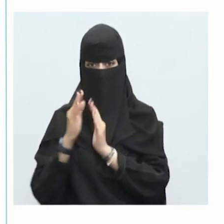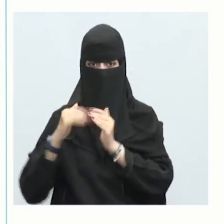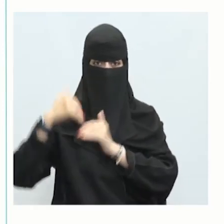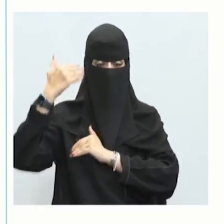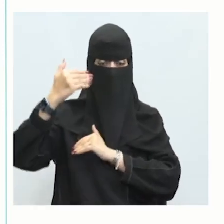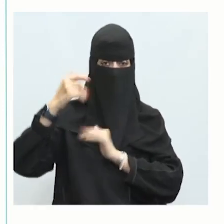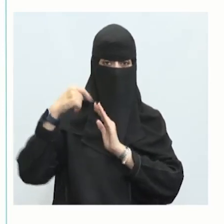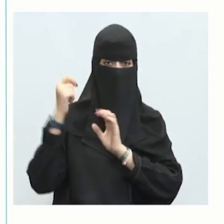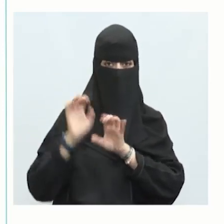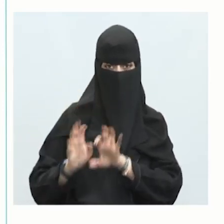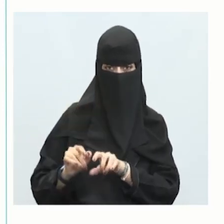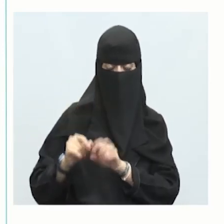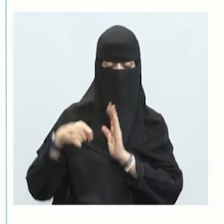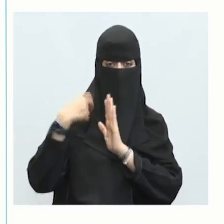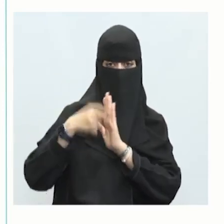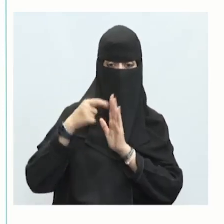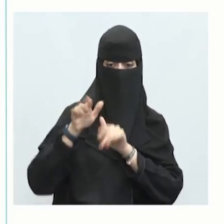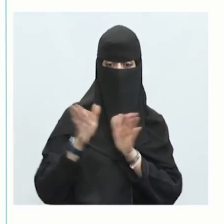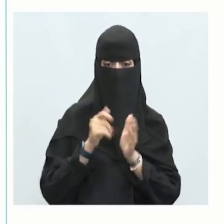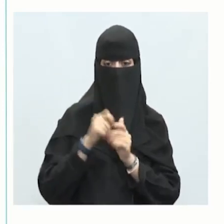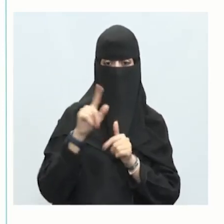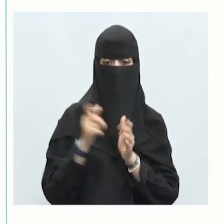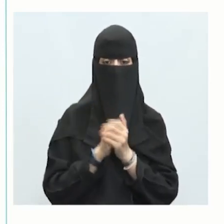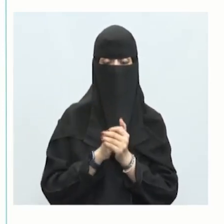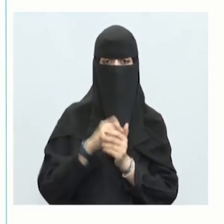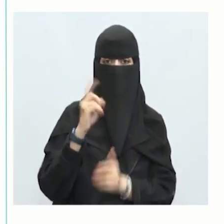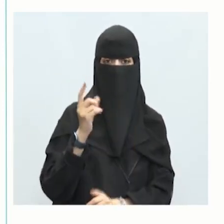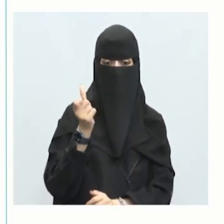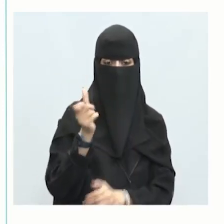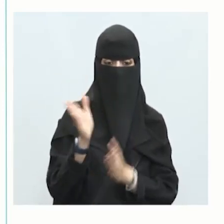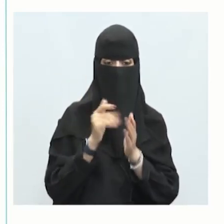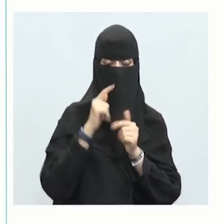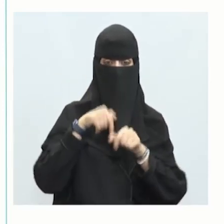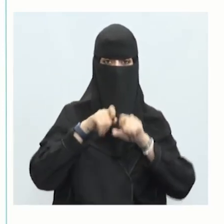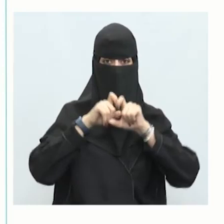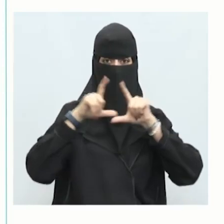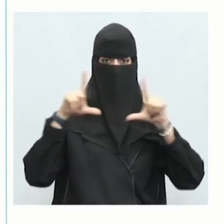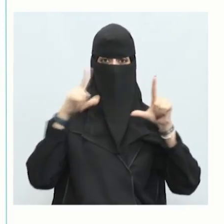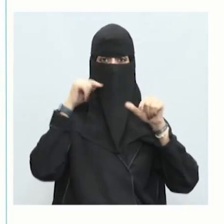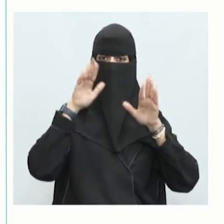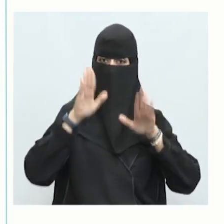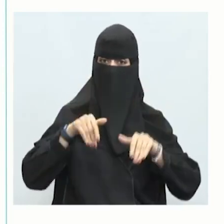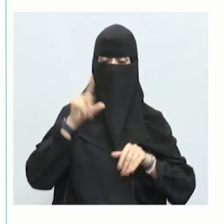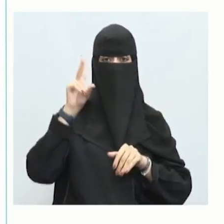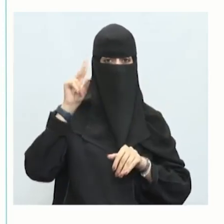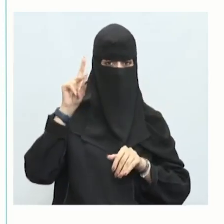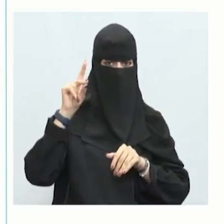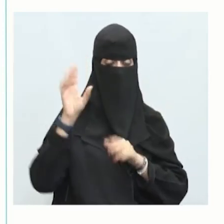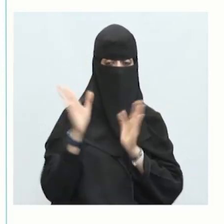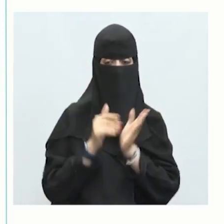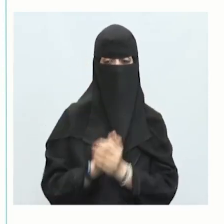البرمجي نقوم بالتشغيل ران يظهر لنا جيد جدا